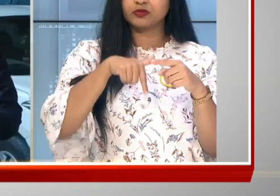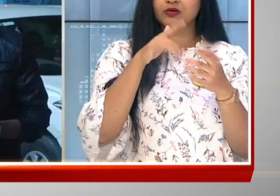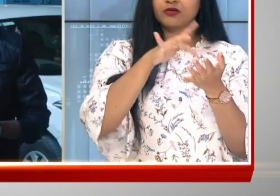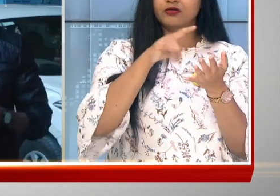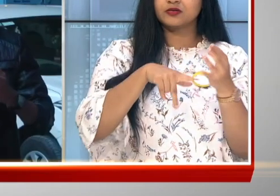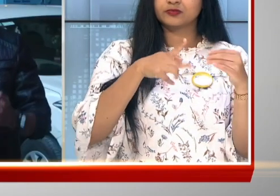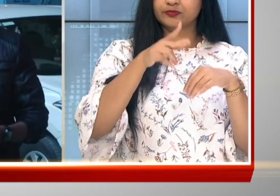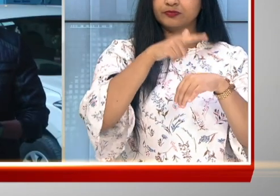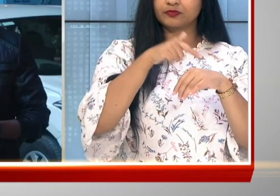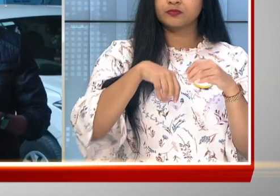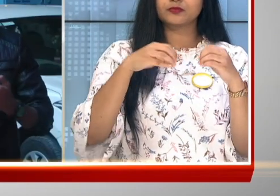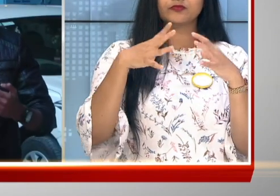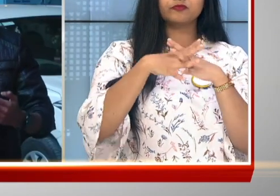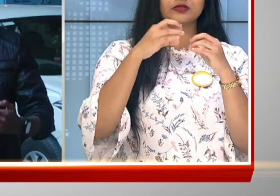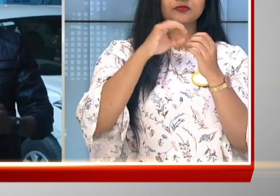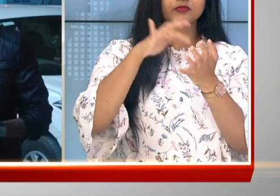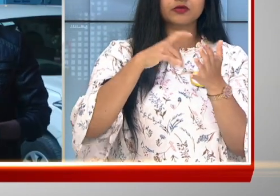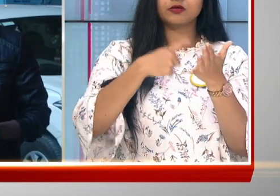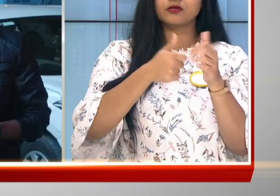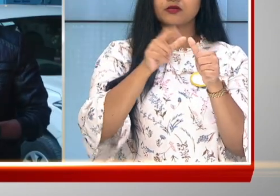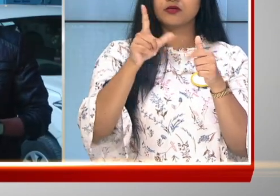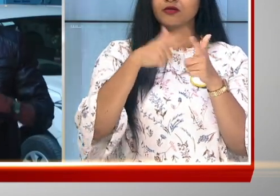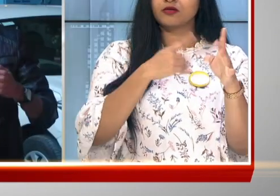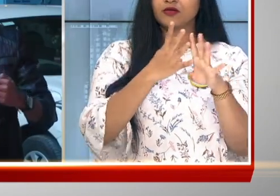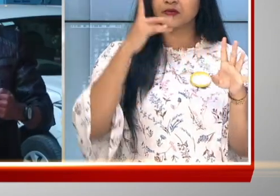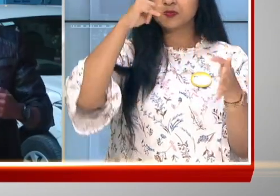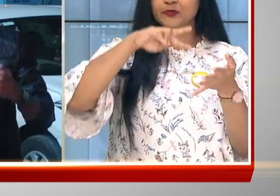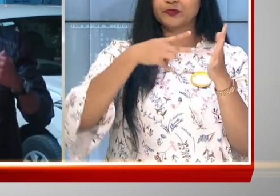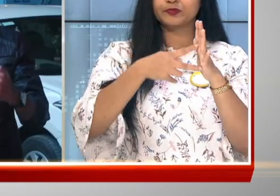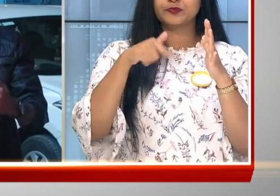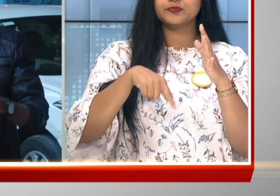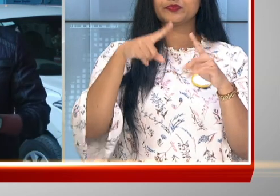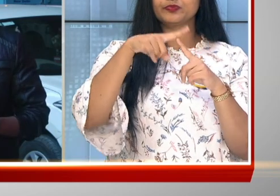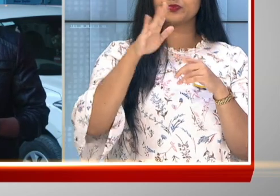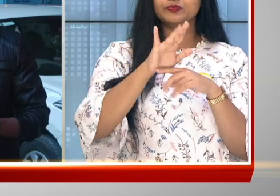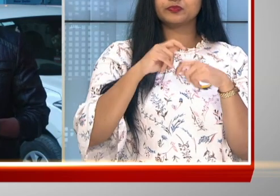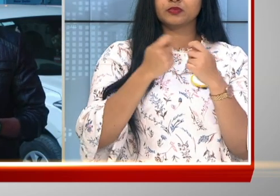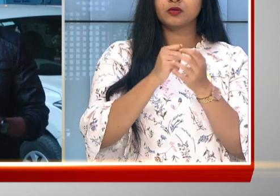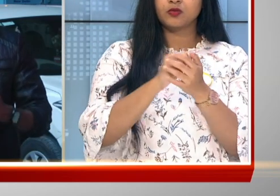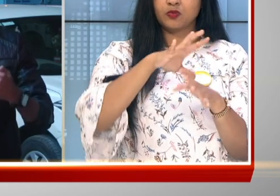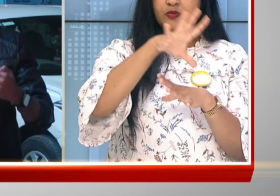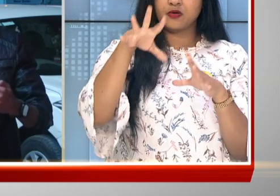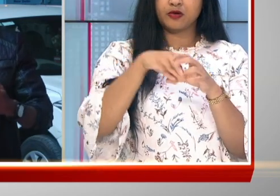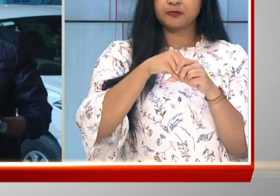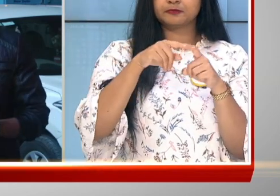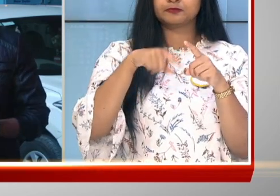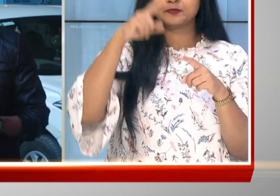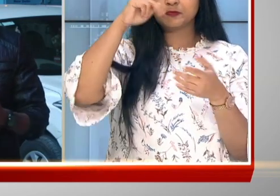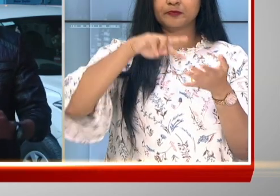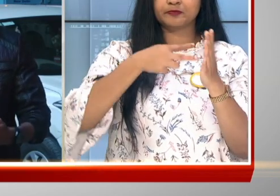ബംഗാളിൽ റാലി നടത്താനായി തൃണമൂൽ കോൺഗ്രസ് തീരുമാനിച്ചിരിക്കുന്നത്. ഈ റാലി ഐക്യത്തിന് വേണ്ടിയിട്ടുള്ള റാലി എന്നുള്ളതാണ് മമതാ